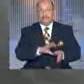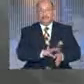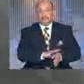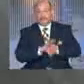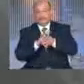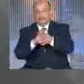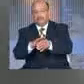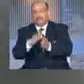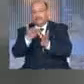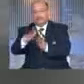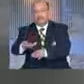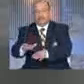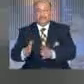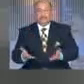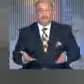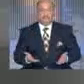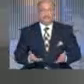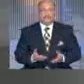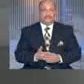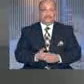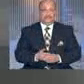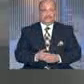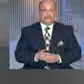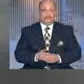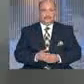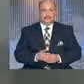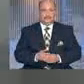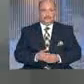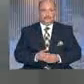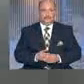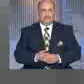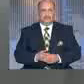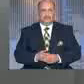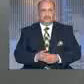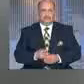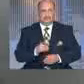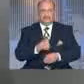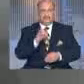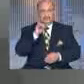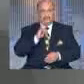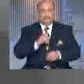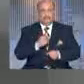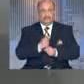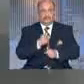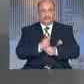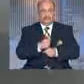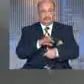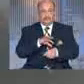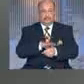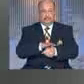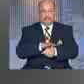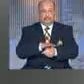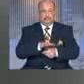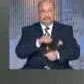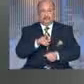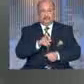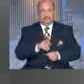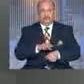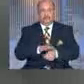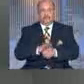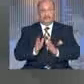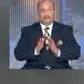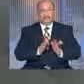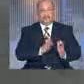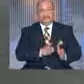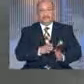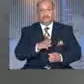المرضى نعمل ليزان فيلتراسيون، ما عنديش نستنى في الكينيزي ثيرابوت باش يكملوا الغيدوكاسيون تاعي 11 ساعات نعمل لي سوان تاعي. اداريا